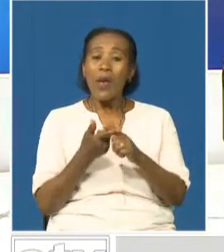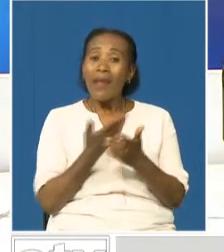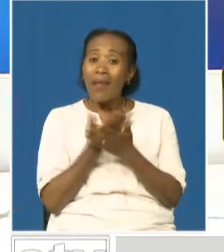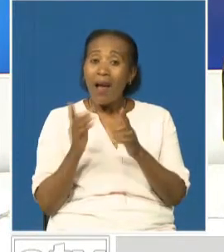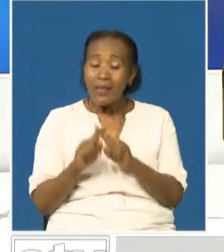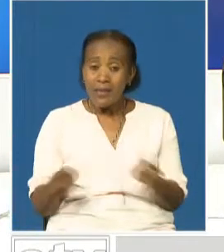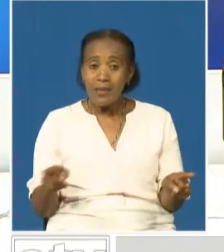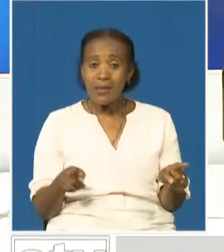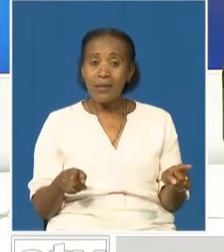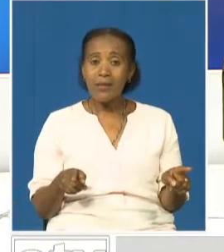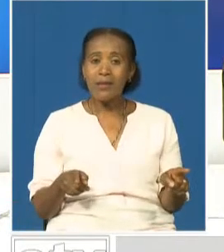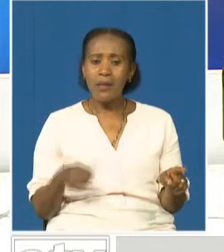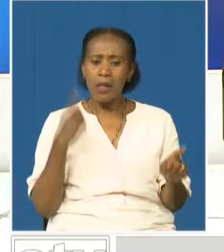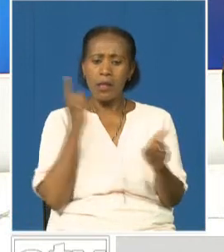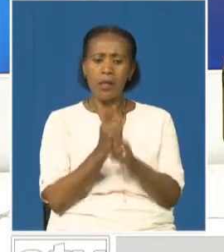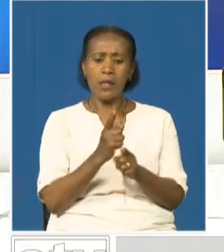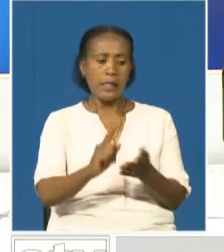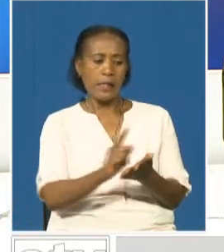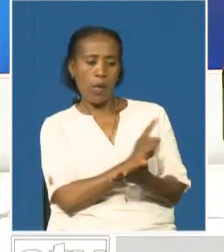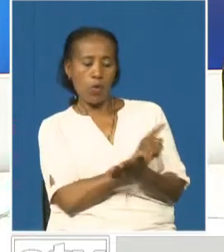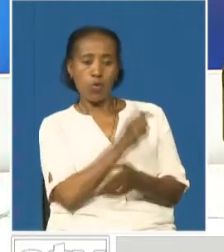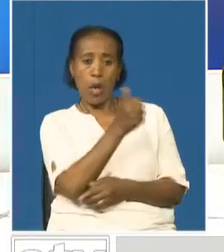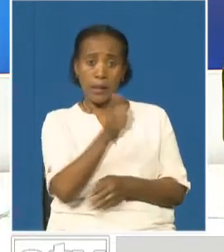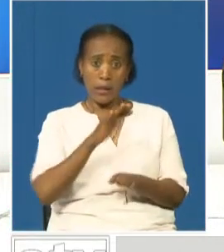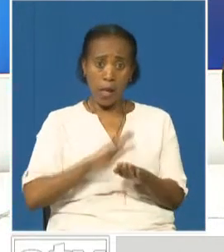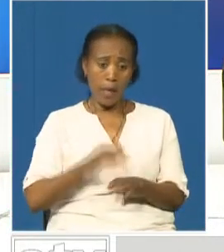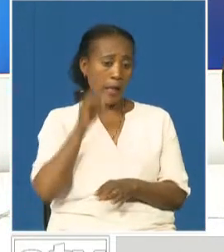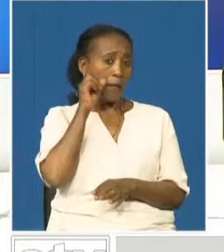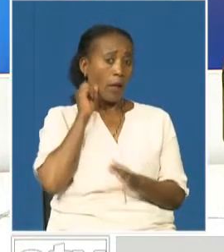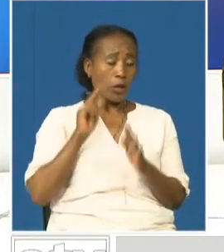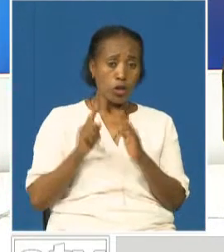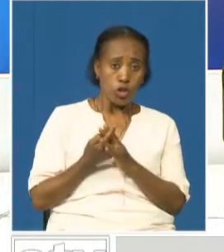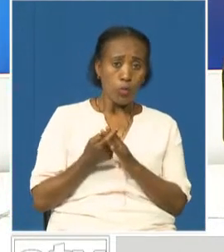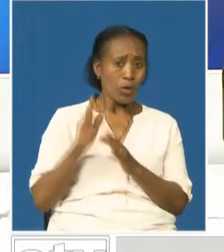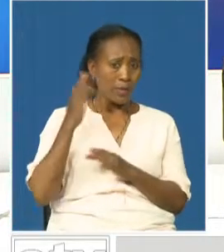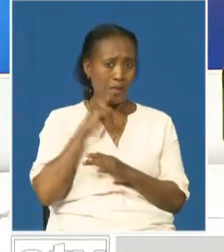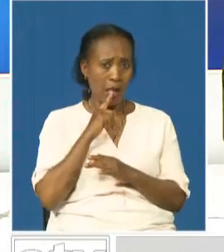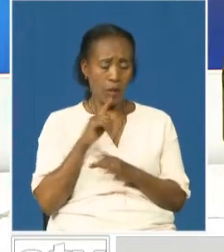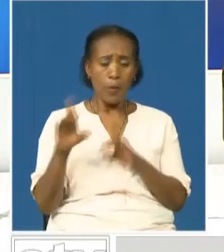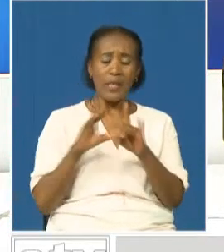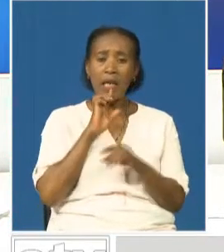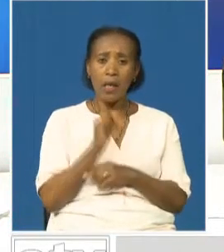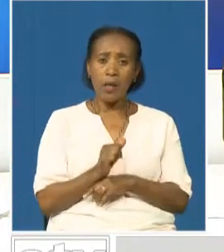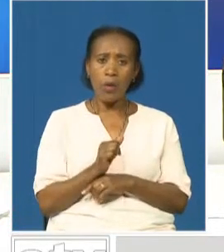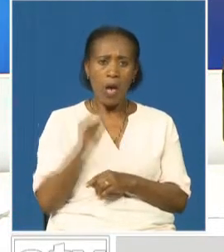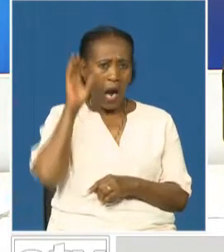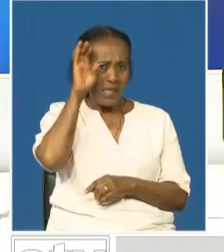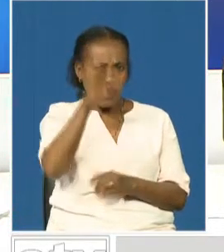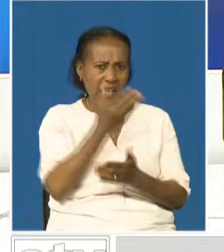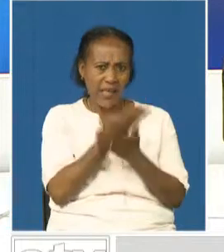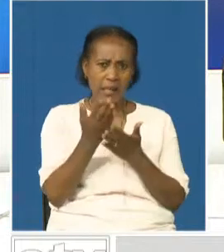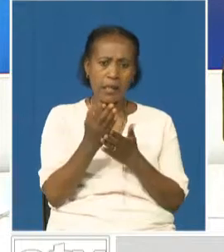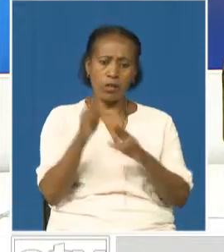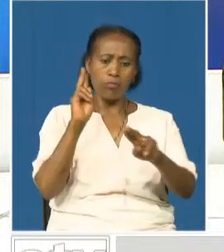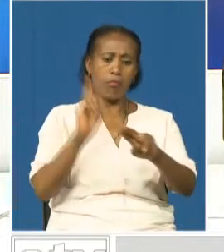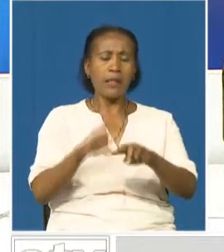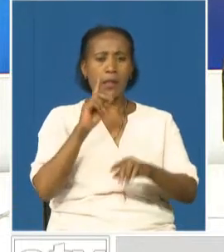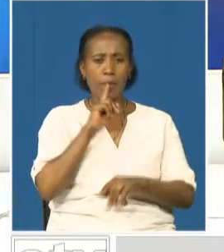ሁለተኛ ግን ልክ ሰሞኑን እዚህ አዲስ አበባ ላይ ከትላንትና ጀምሮ ይመስለኛል እንደሚደረገው አስገዳጅ ነገሮችን